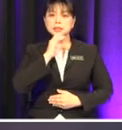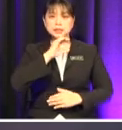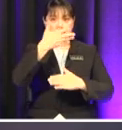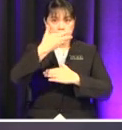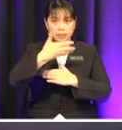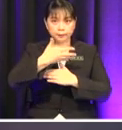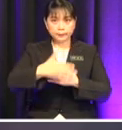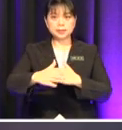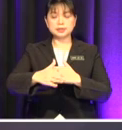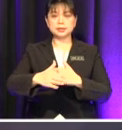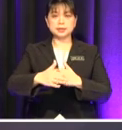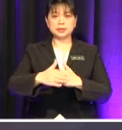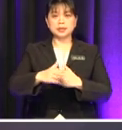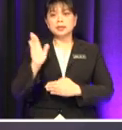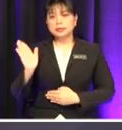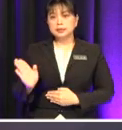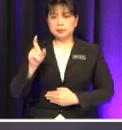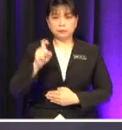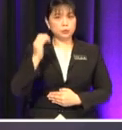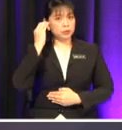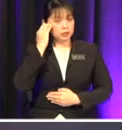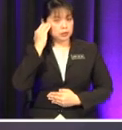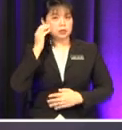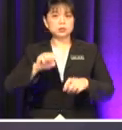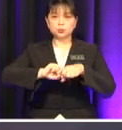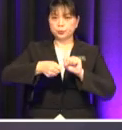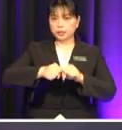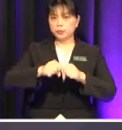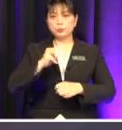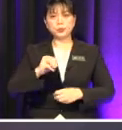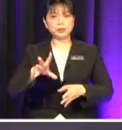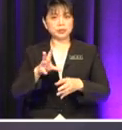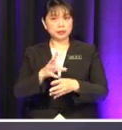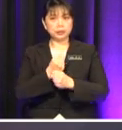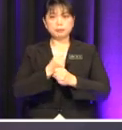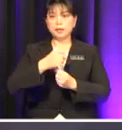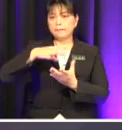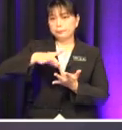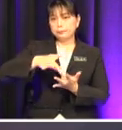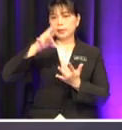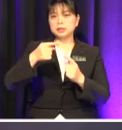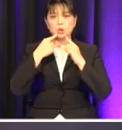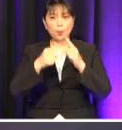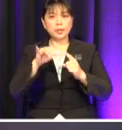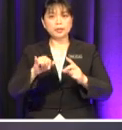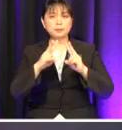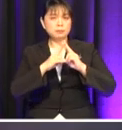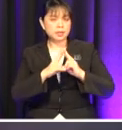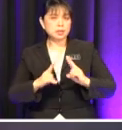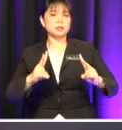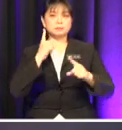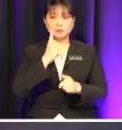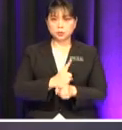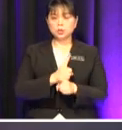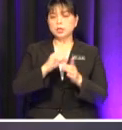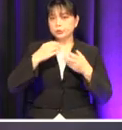yang perlu tahu oke barulah calon-calon dapat memilih jawaban yang paling tepat Oke so Coba